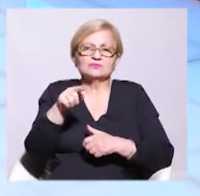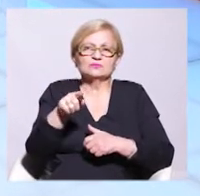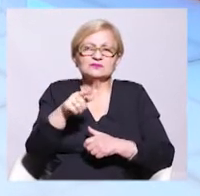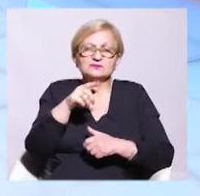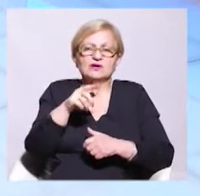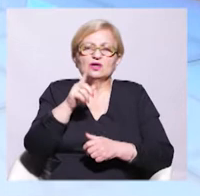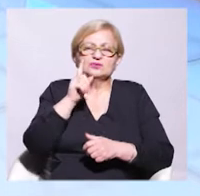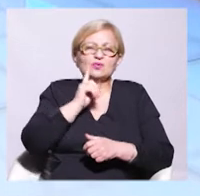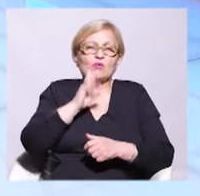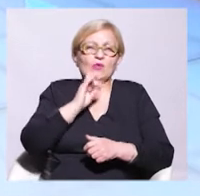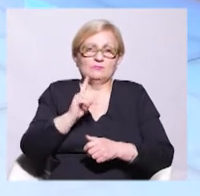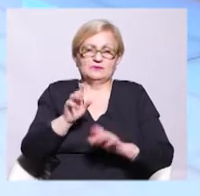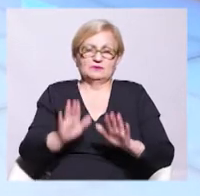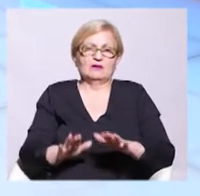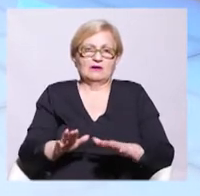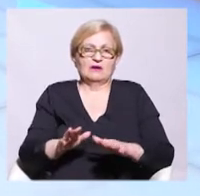წარმავალი სტუმარია.